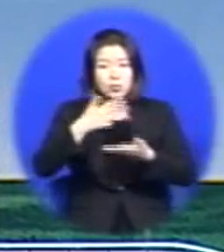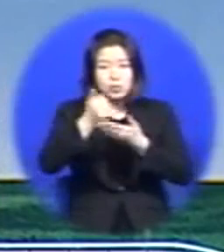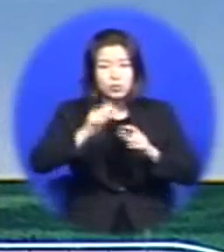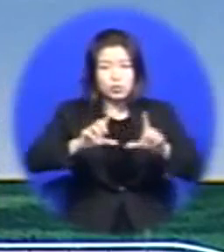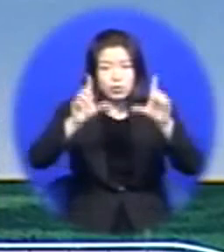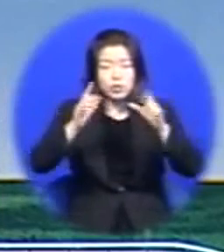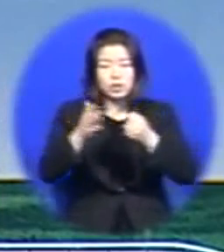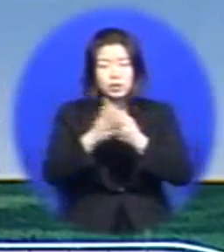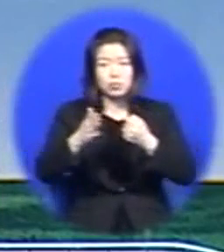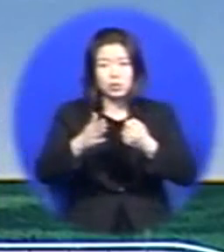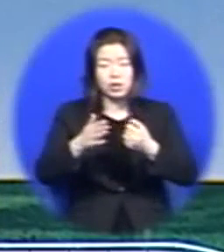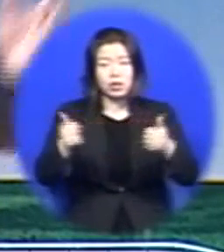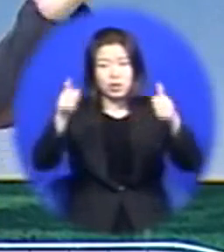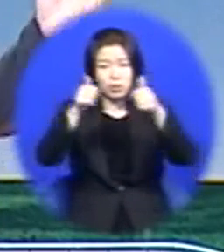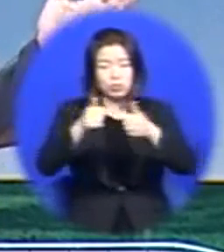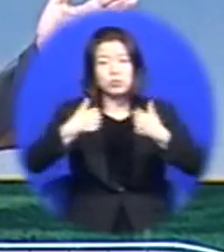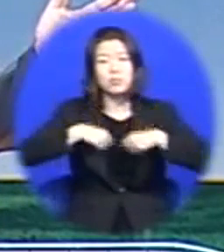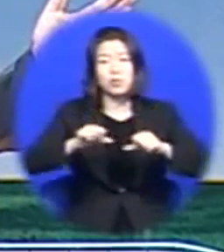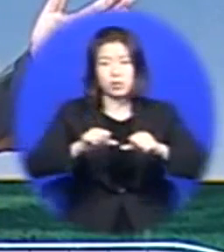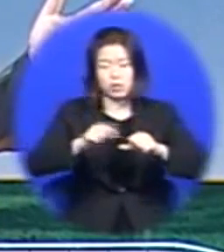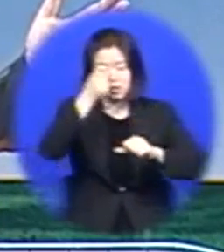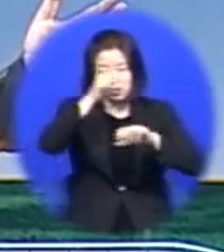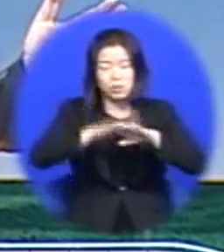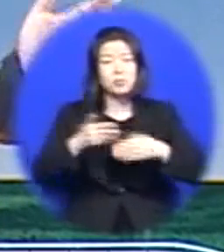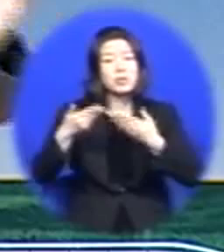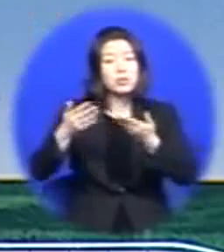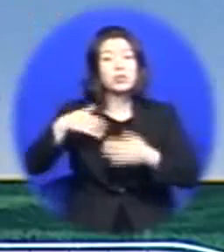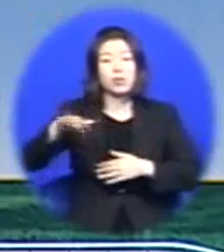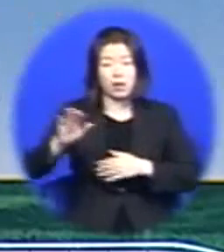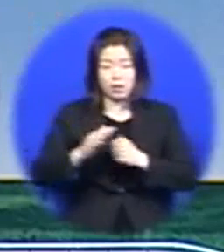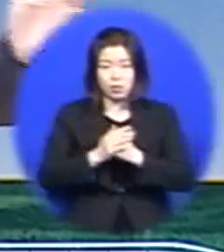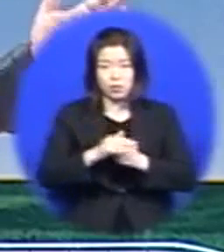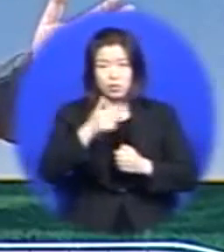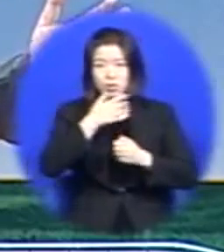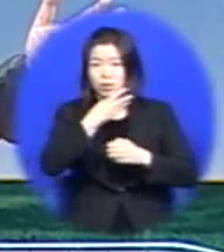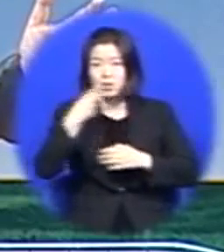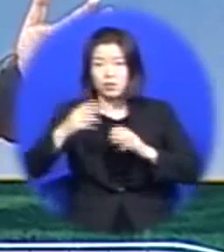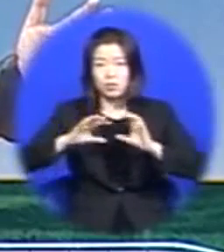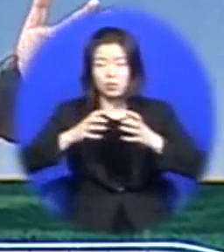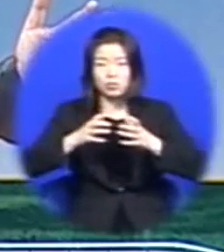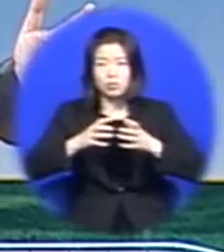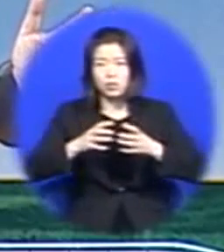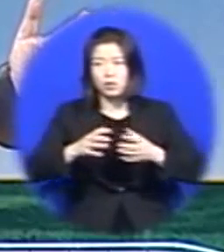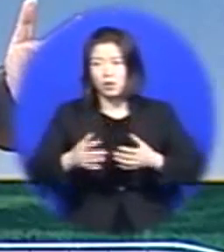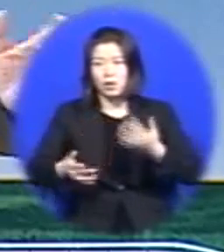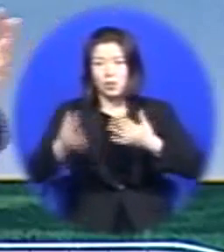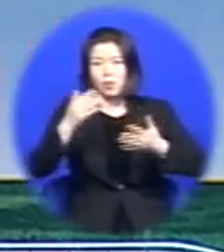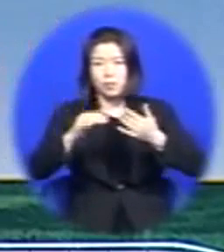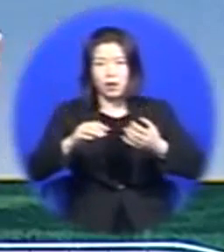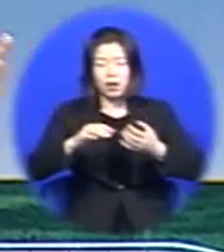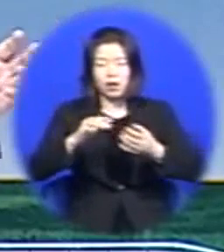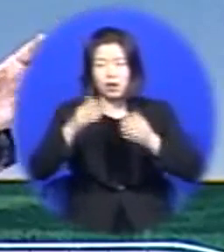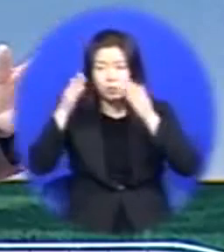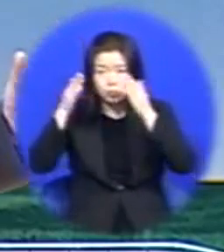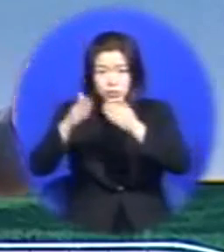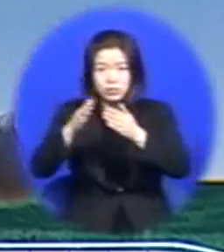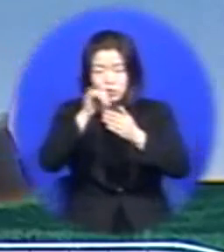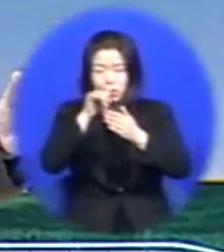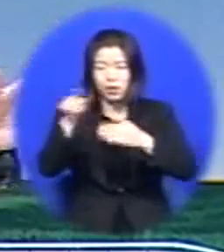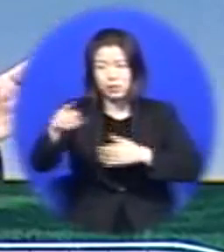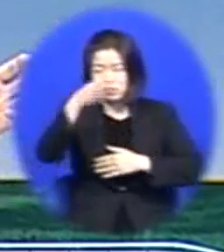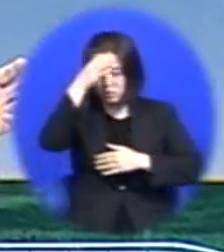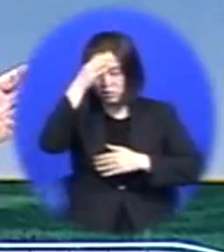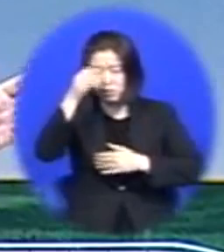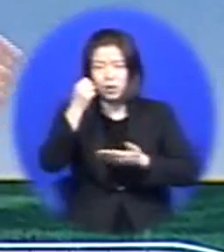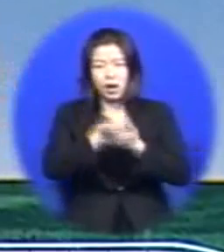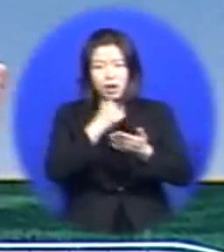결승전을 포기합니다. 예배드리러 가요. 영국이 들끓었습니다. 그의 재능을 아까워